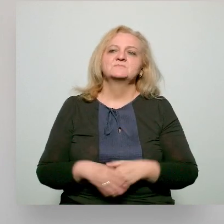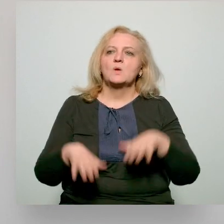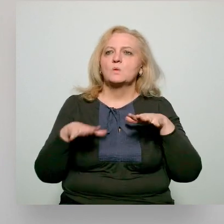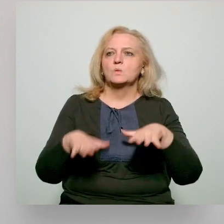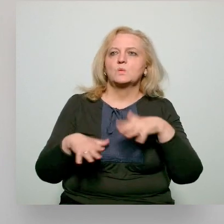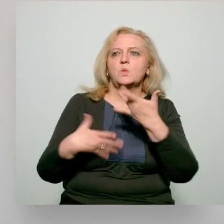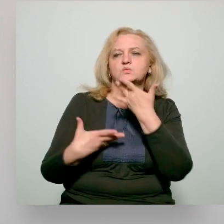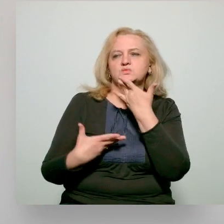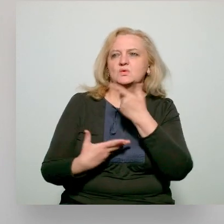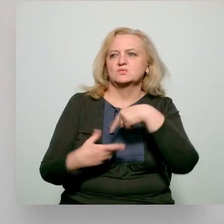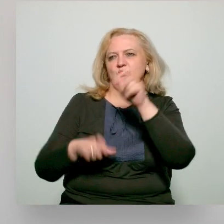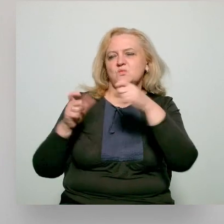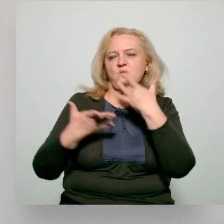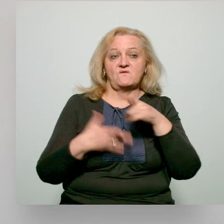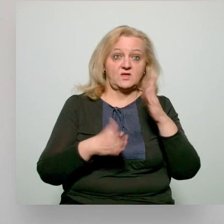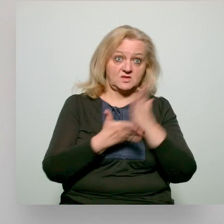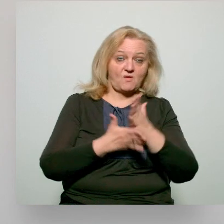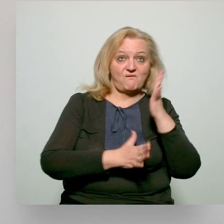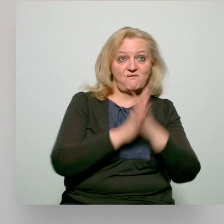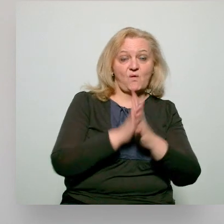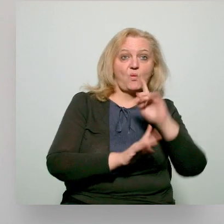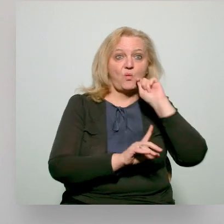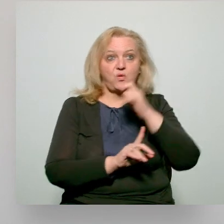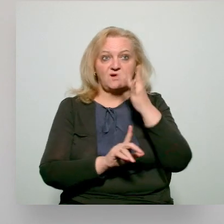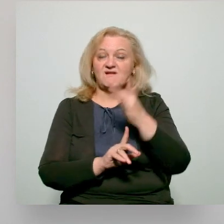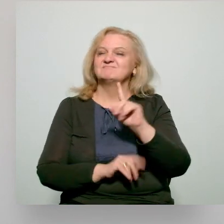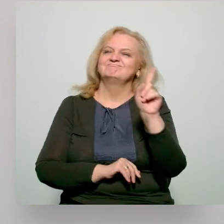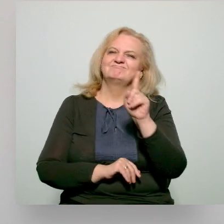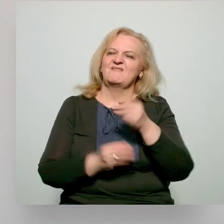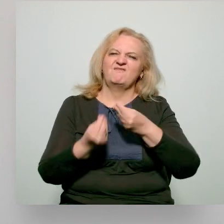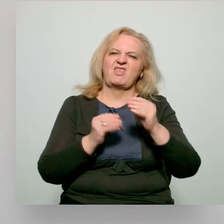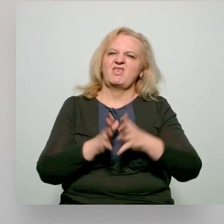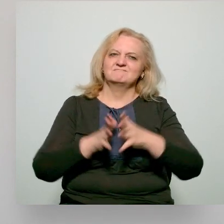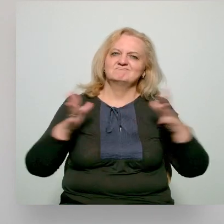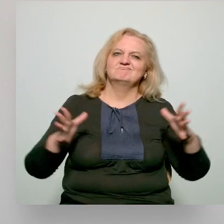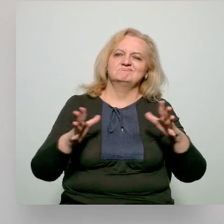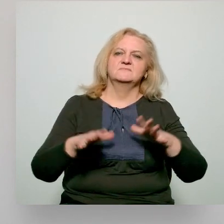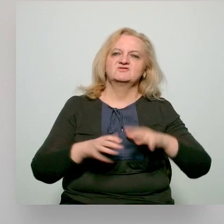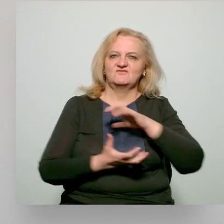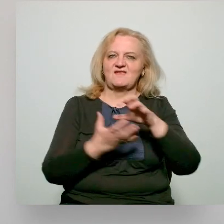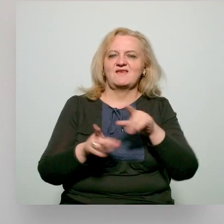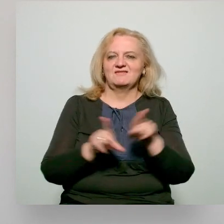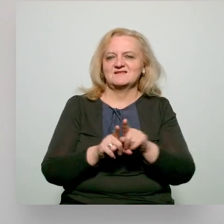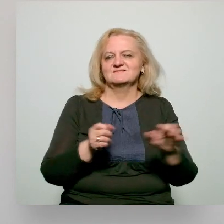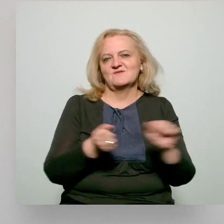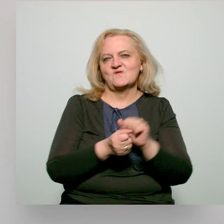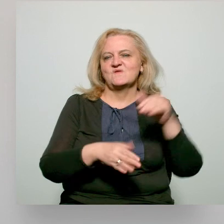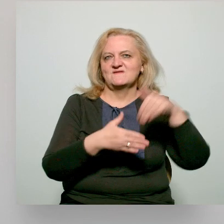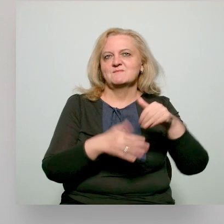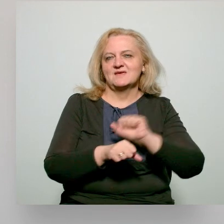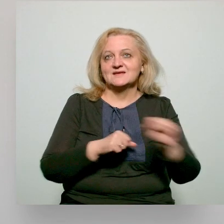wojna tylko Ukrainy z Rosją, ale znacznie większy wymiar tego starcia i zależy od